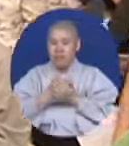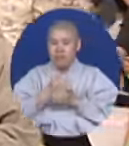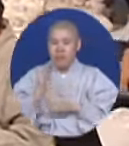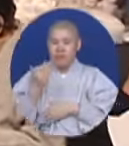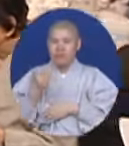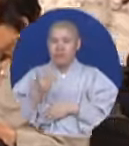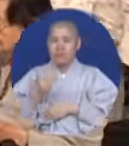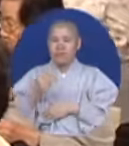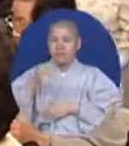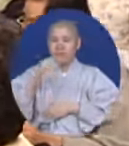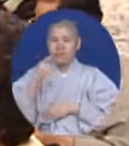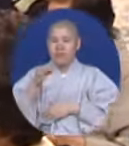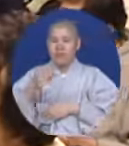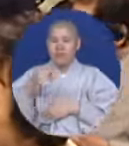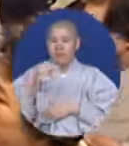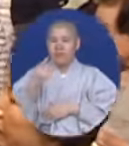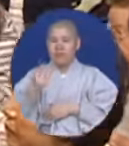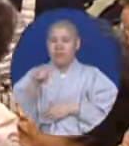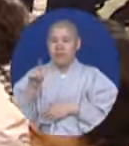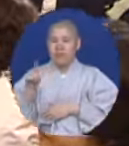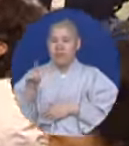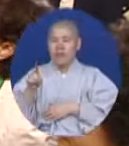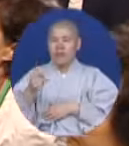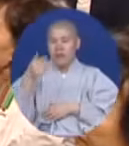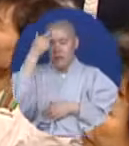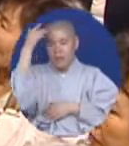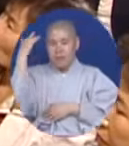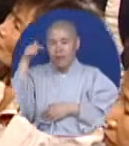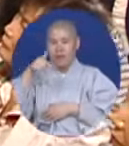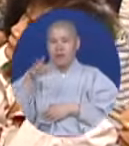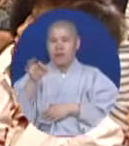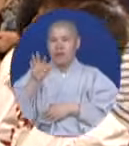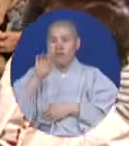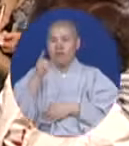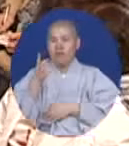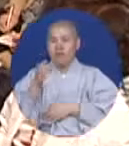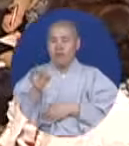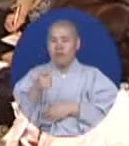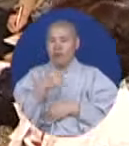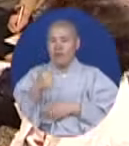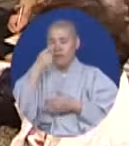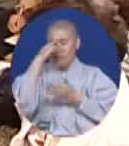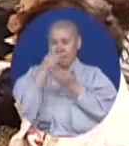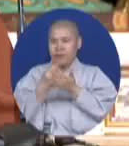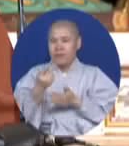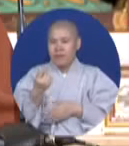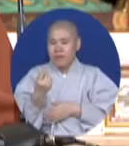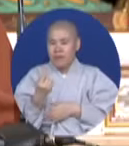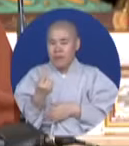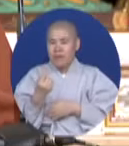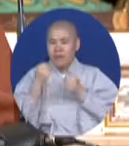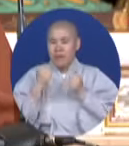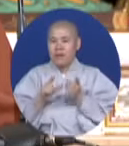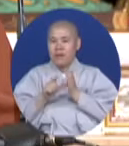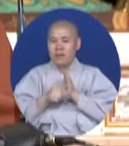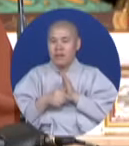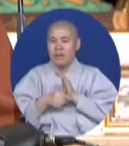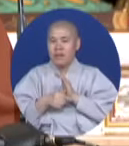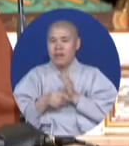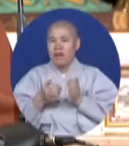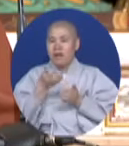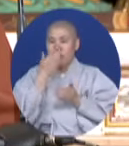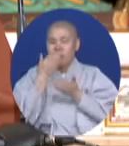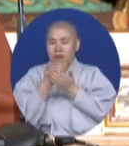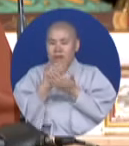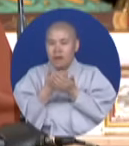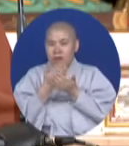경봉 큰스님이 계신데 옛날에 바보 들어 다니는 사람들이 많았거든요. 그럼 어떤 바보 들어